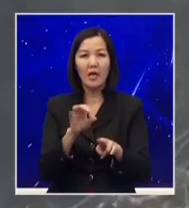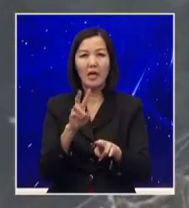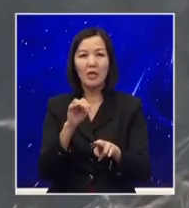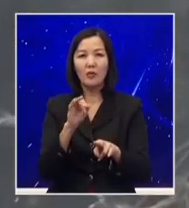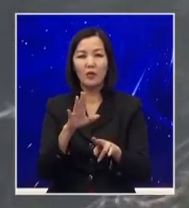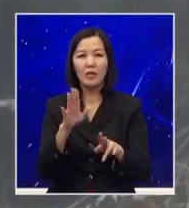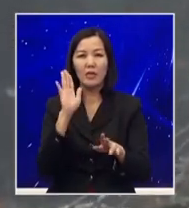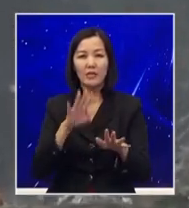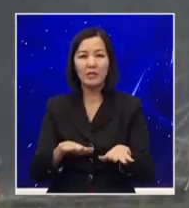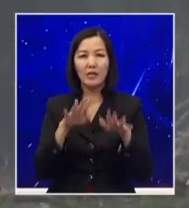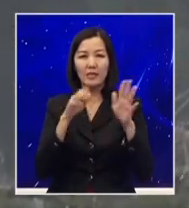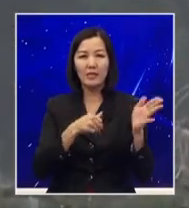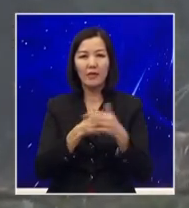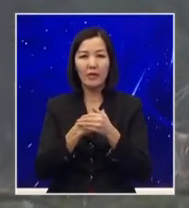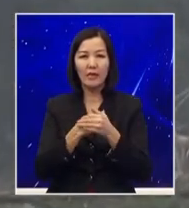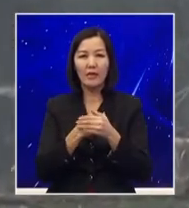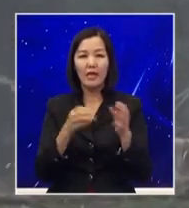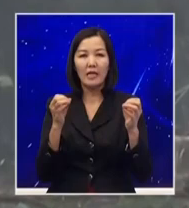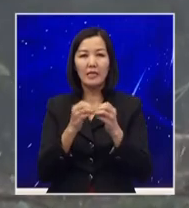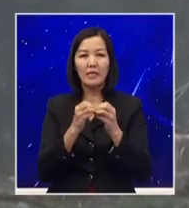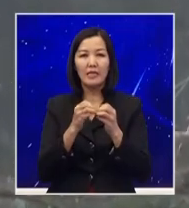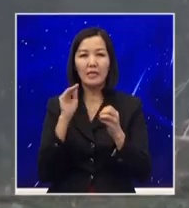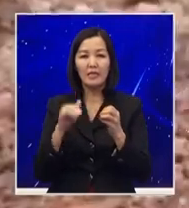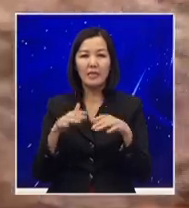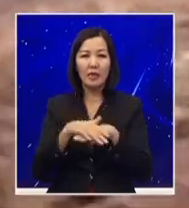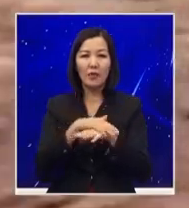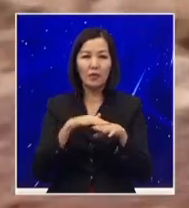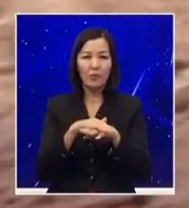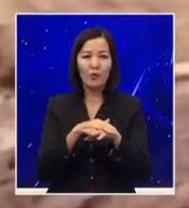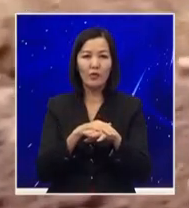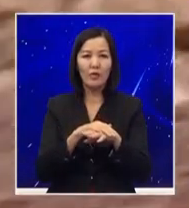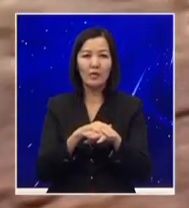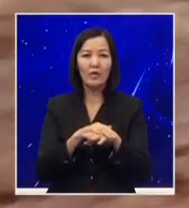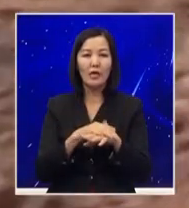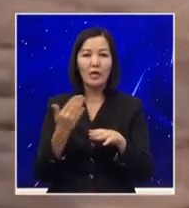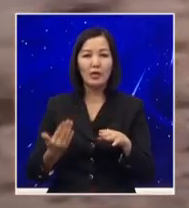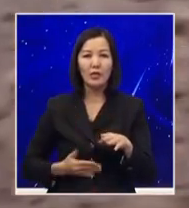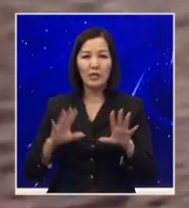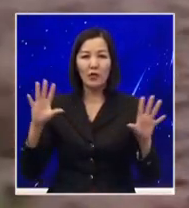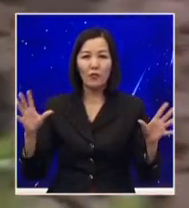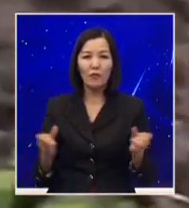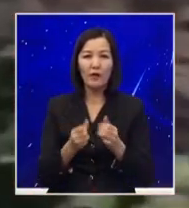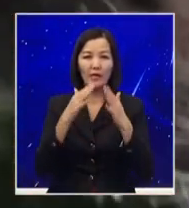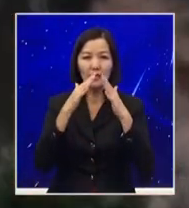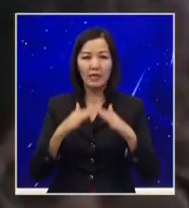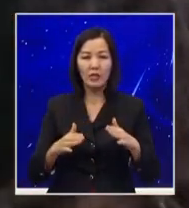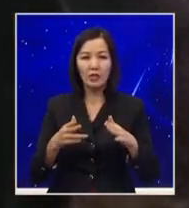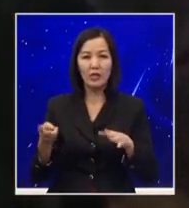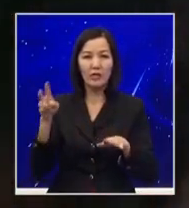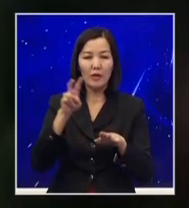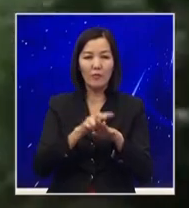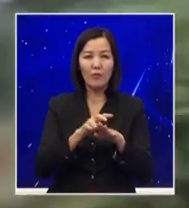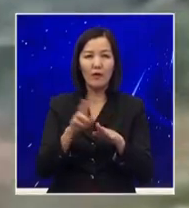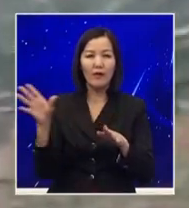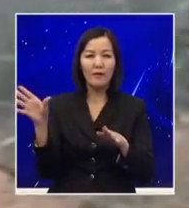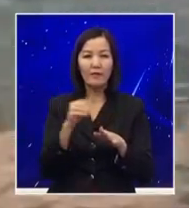из-за наводнения заблокированными оказались десятки населенных пунктов. Их жители ждут эвакуации на крышах домов. Все дороги